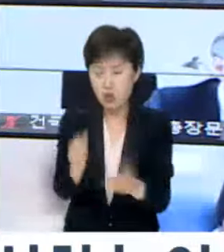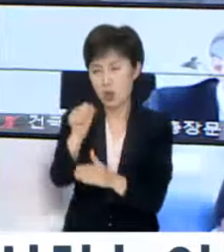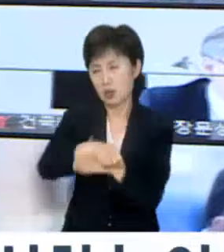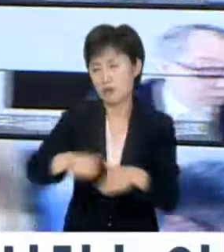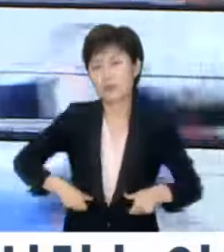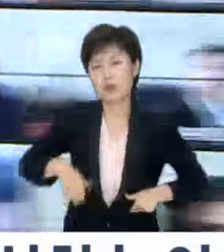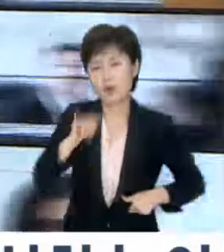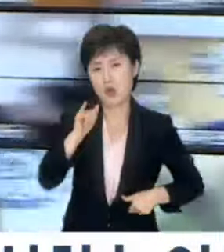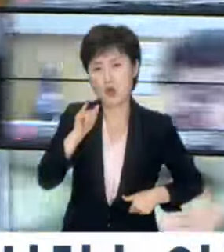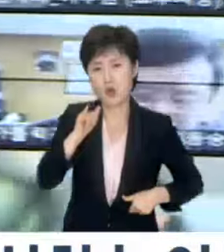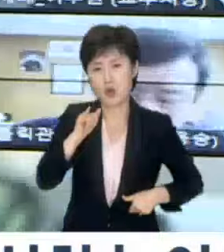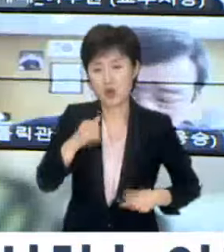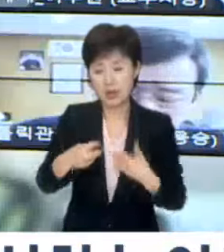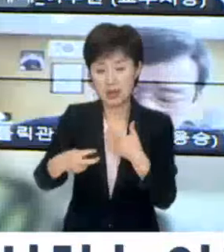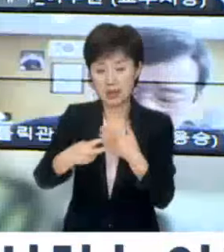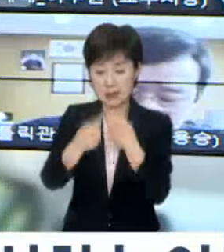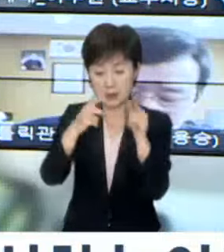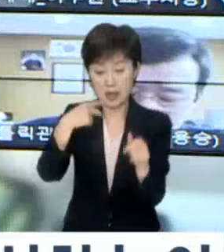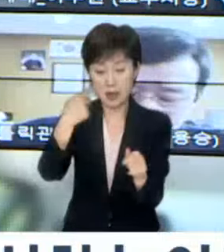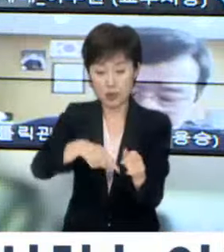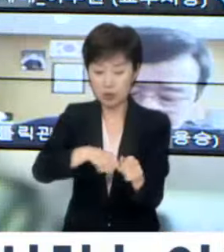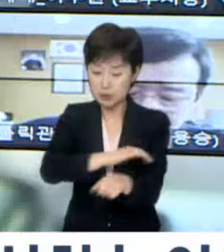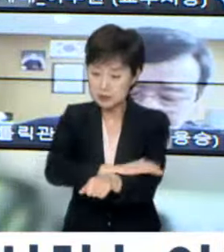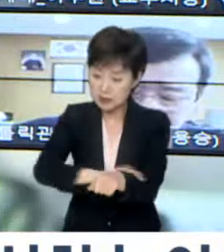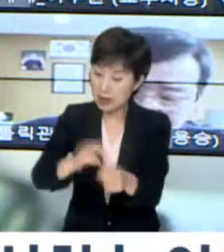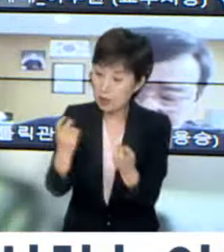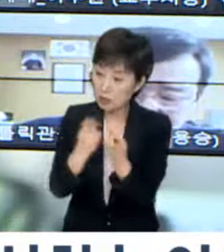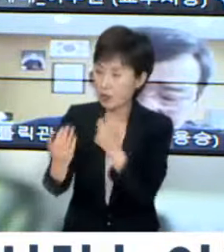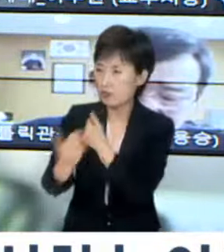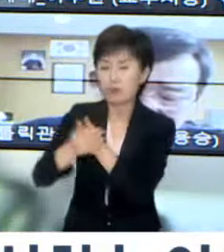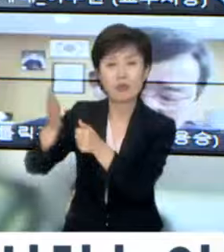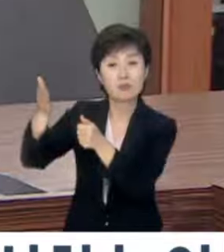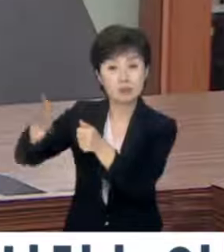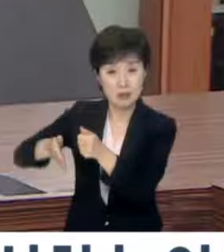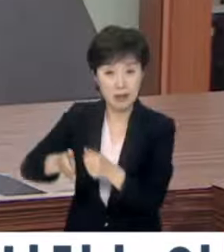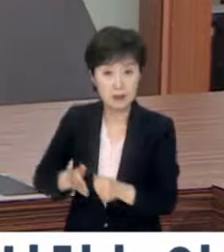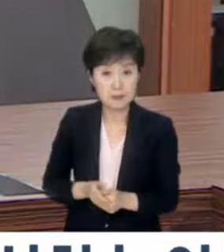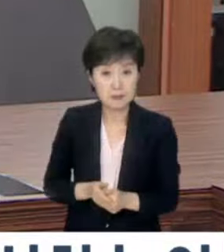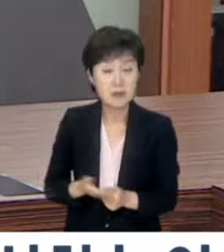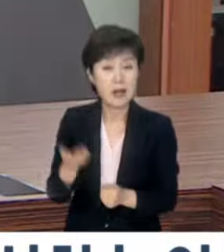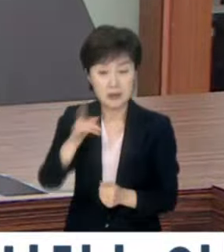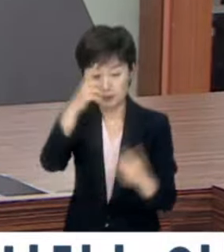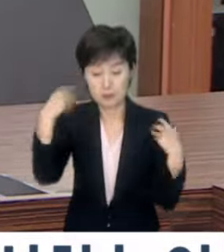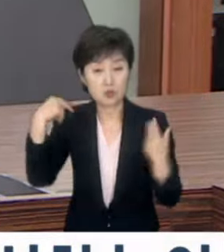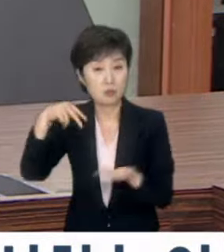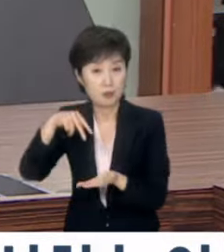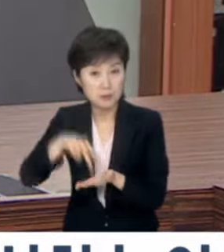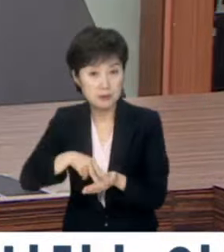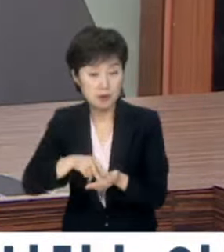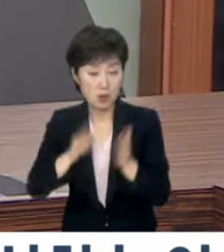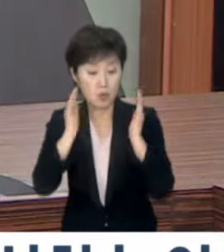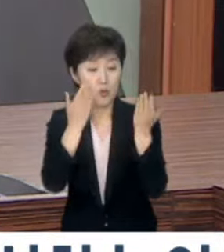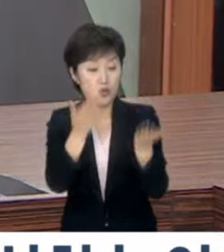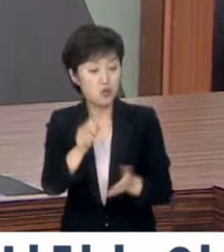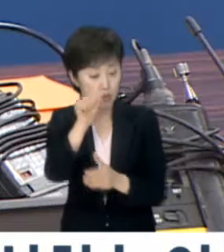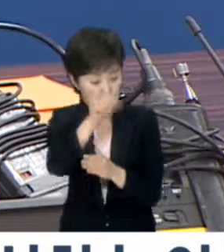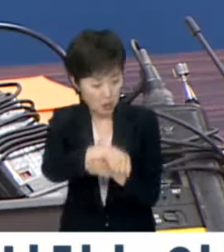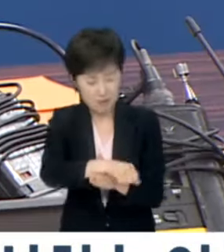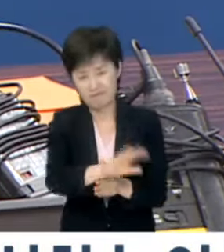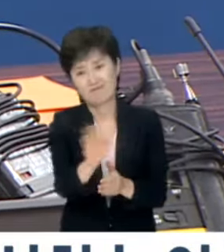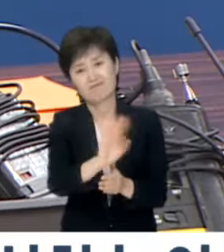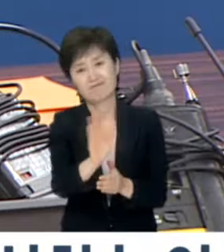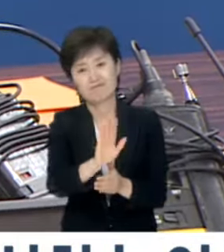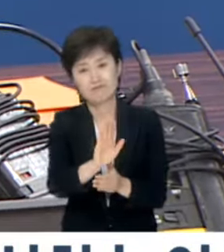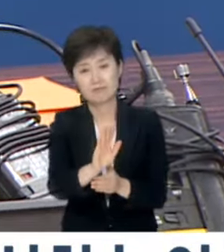의대 교육을 정상화하기 위한 구체적인 지원 방안을 요구할 걸로 보입니다 다만 정부는 휴학 승인이나 유급이 아닌